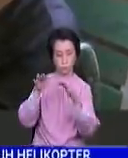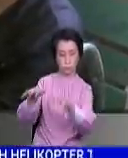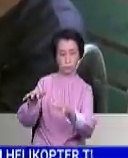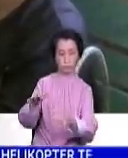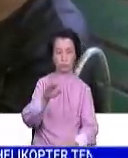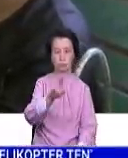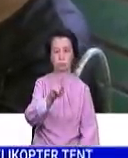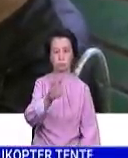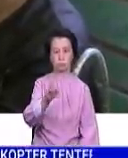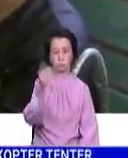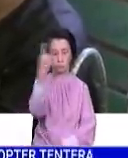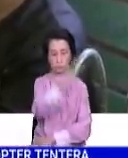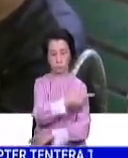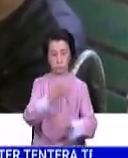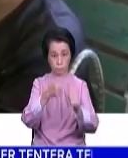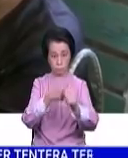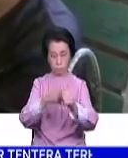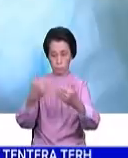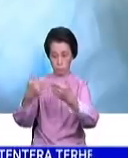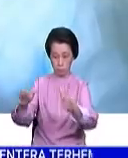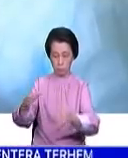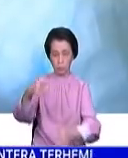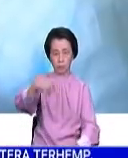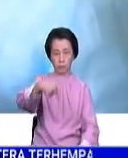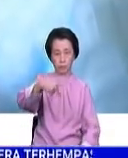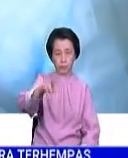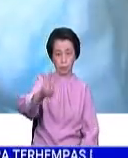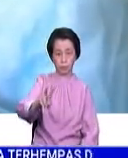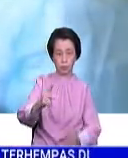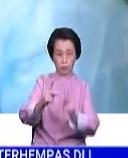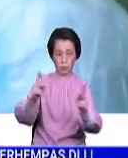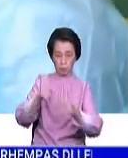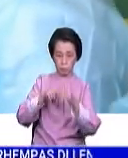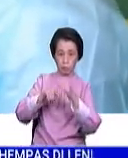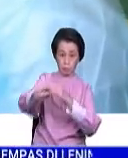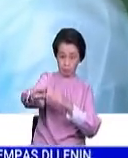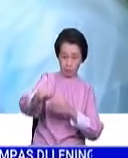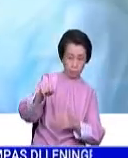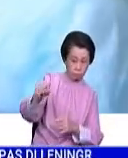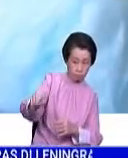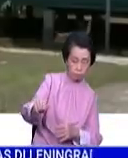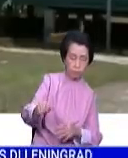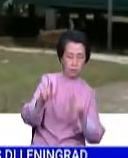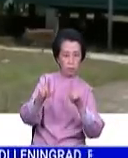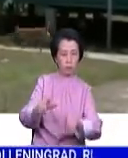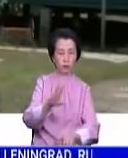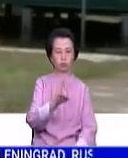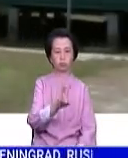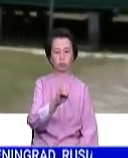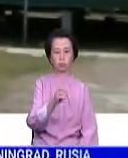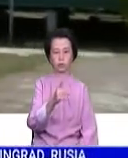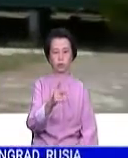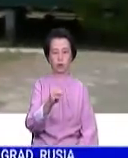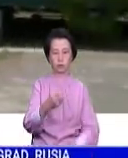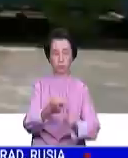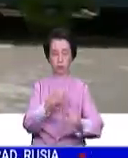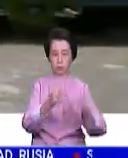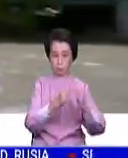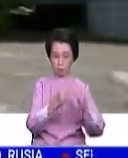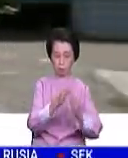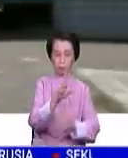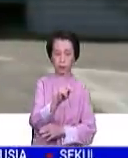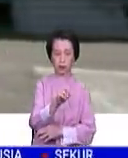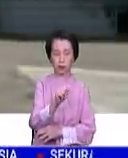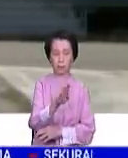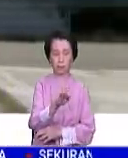kru RTM pada hari pertama pembukaan PPV di kawasan pedalaman ini yang terletak kira-kira 70 km dari Pekan Nabawan